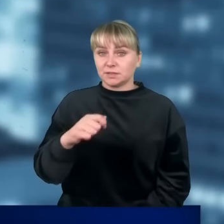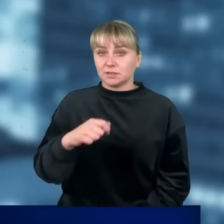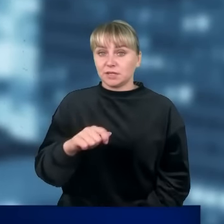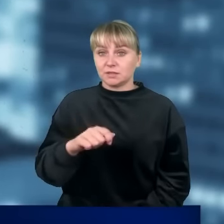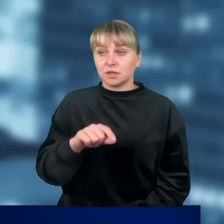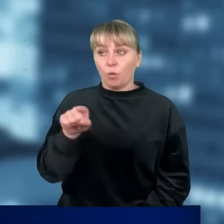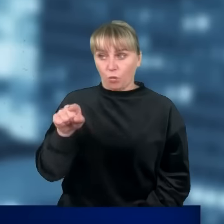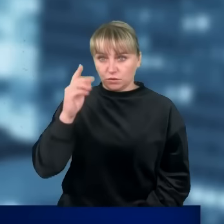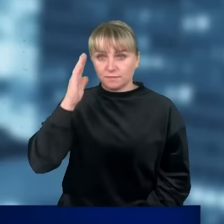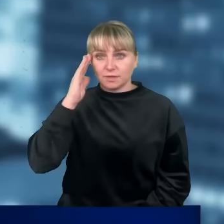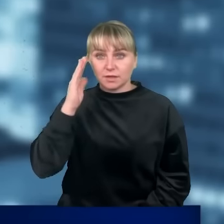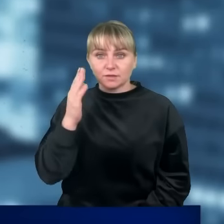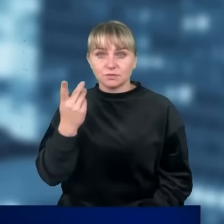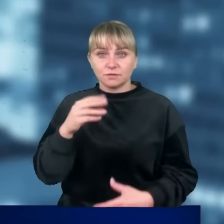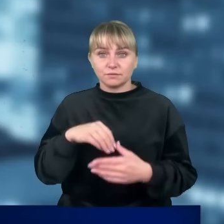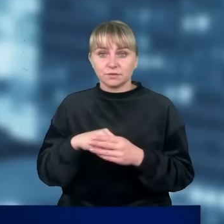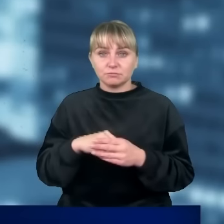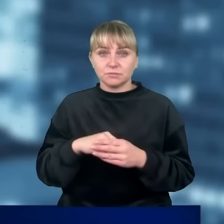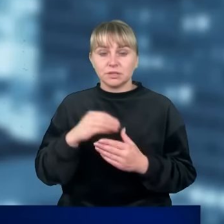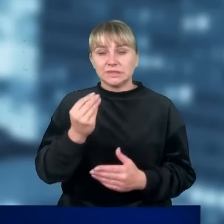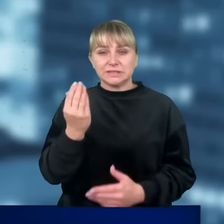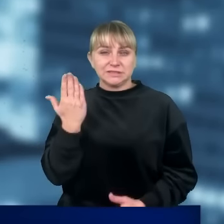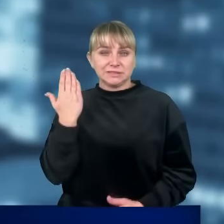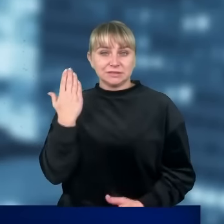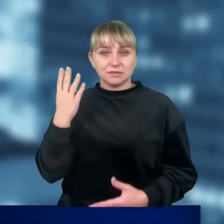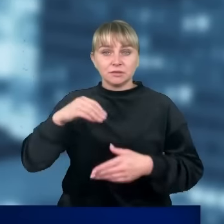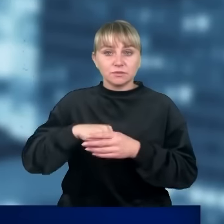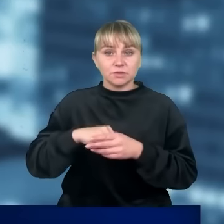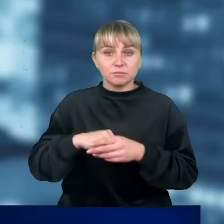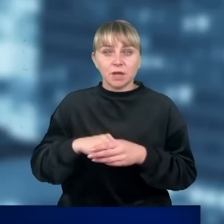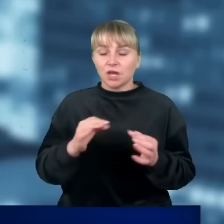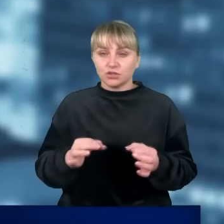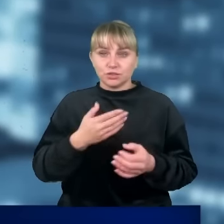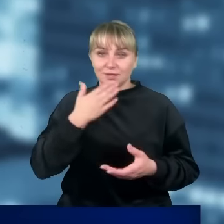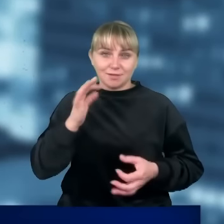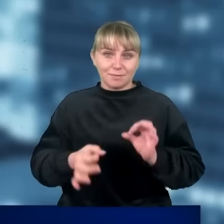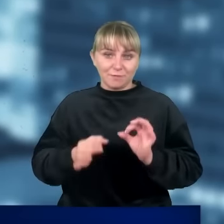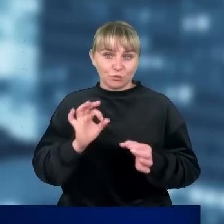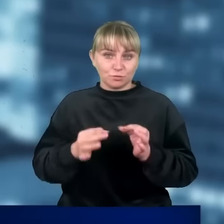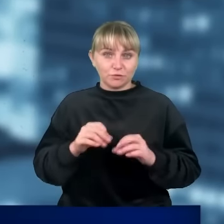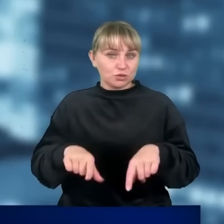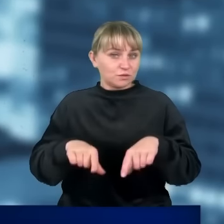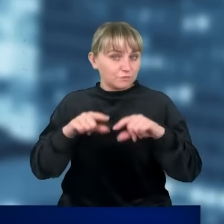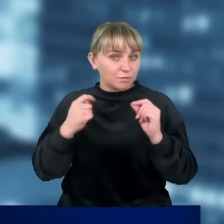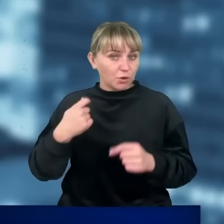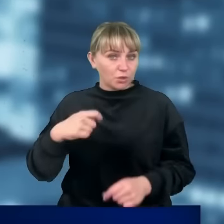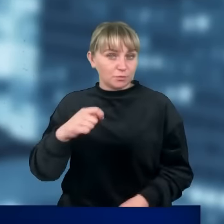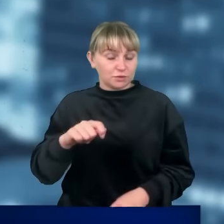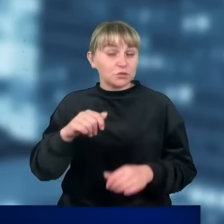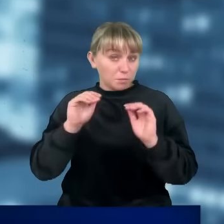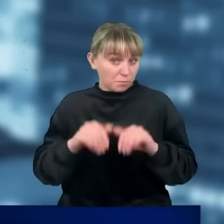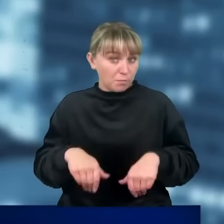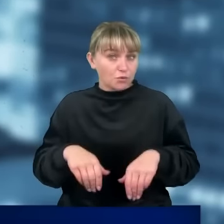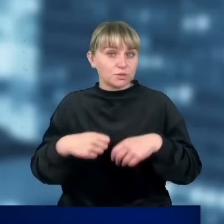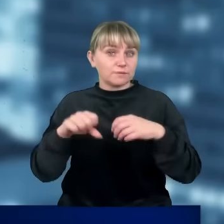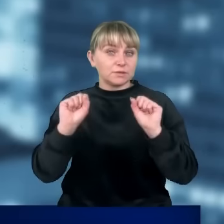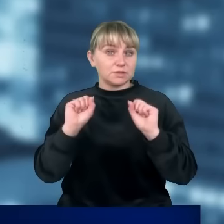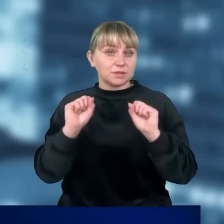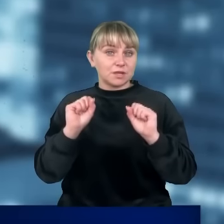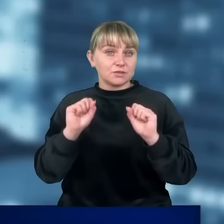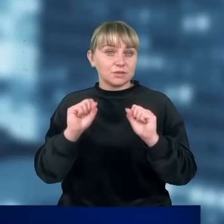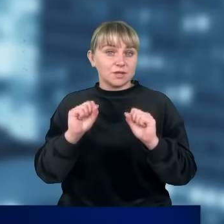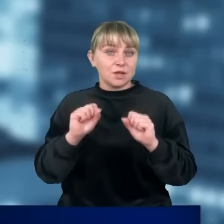wiedzą. Jeszcze niedawno wcale na to nie wyglądało, ale dziś nie ma wątpliwości, że wybory prezydenckie obóz niepodległościowy może wygrać i wskazują na